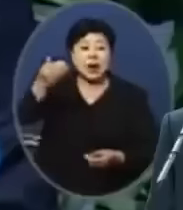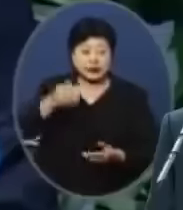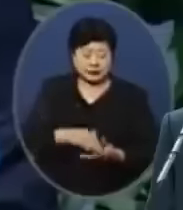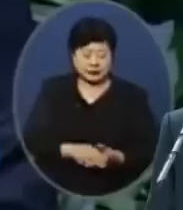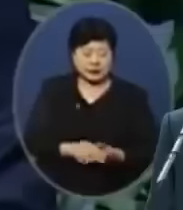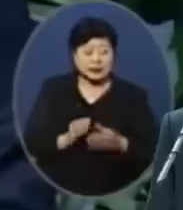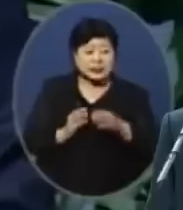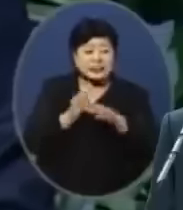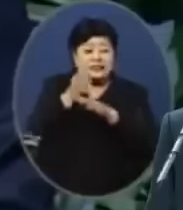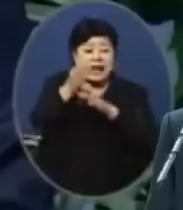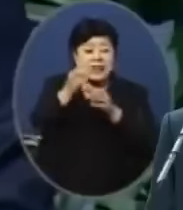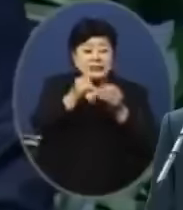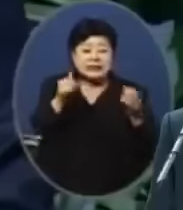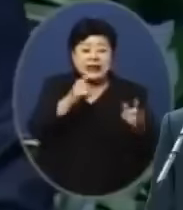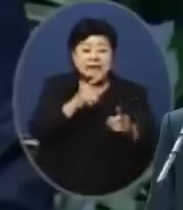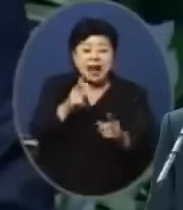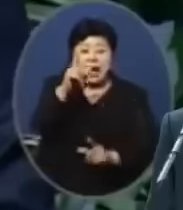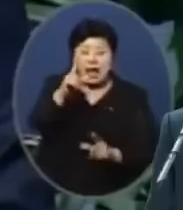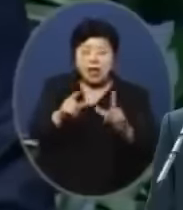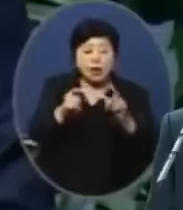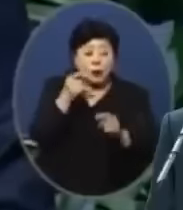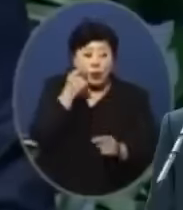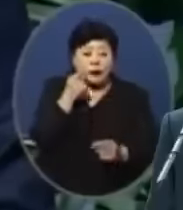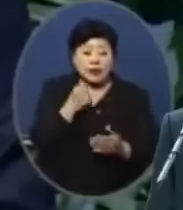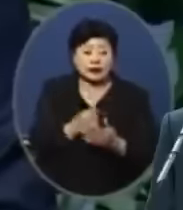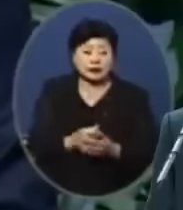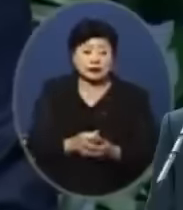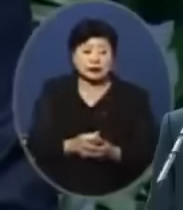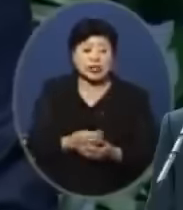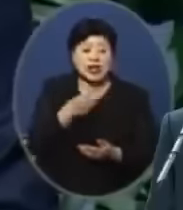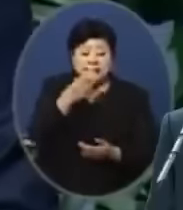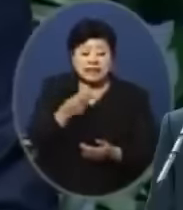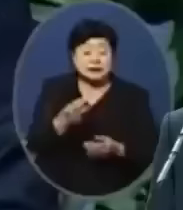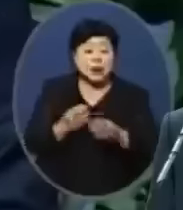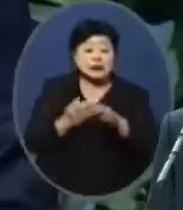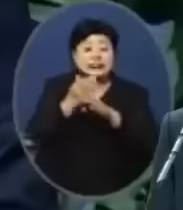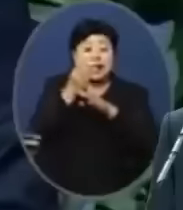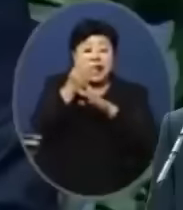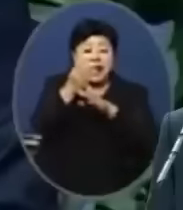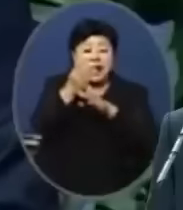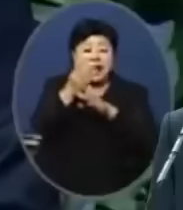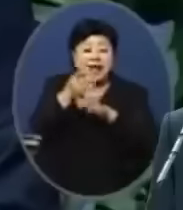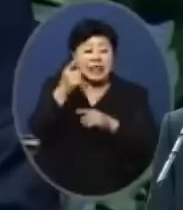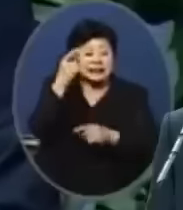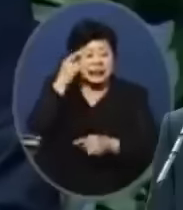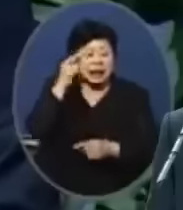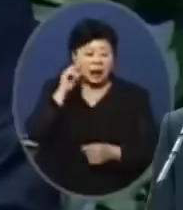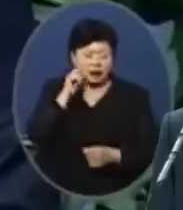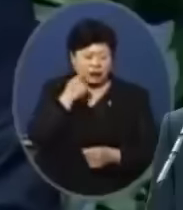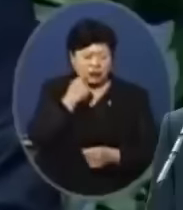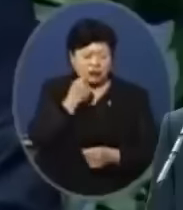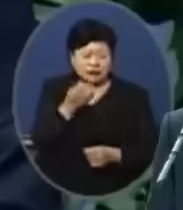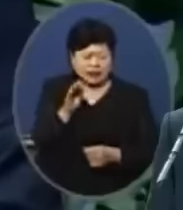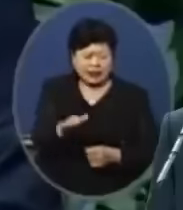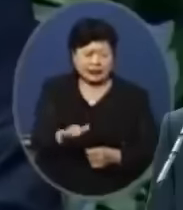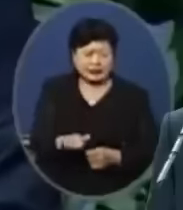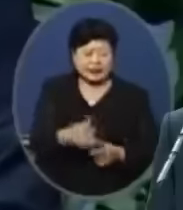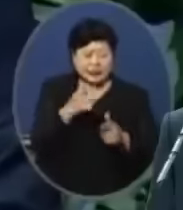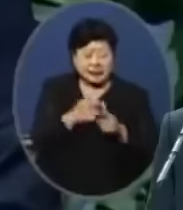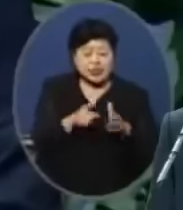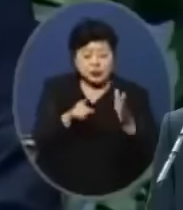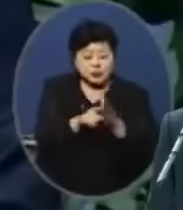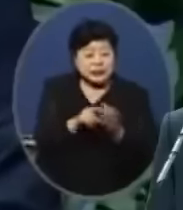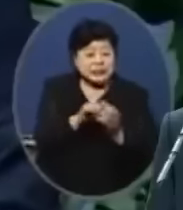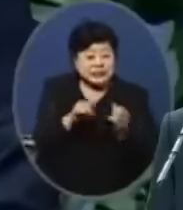인간의 말로서는 형용할 수가 없습니다. 3차원 이상은 생각할 수가 없는 것입니다. 그러나 우리 예수